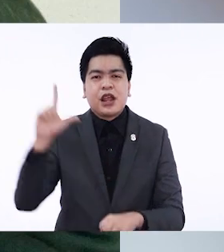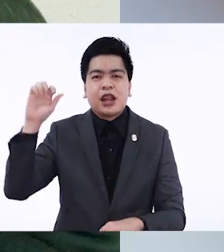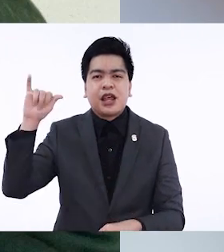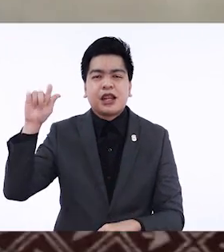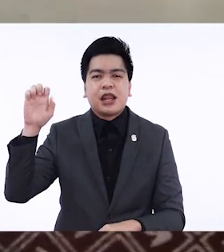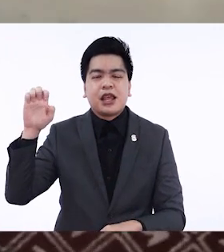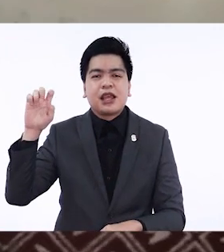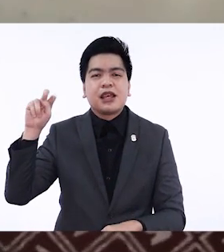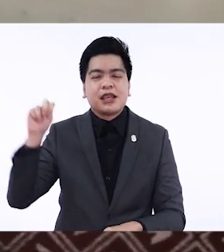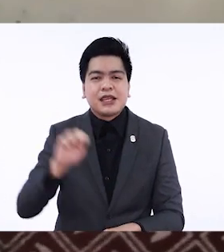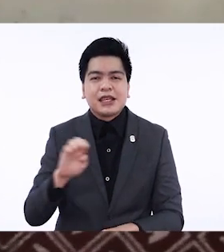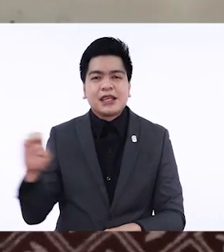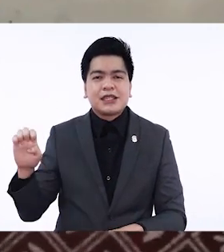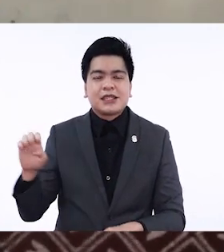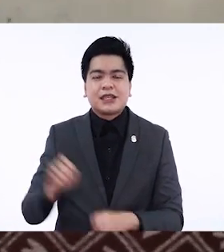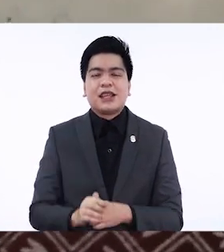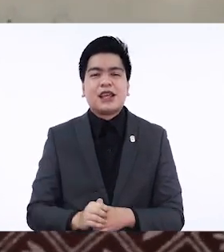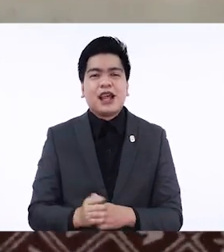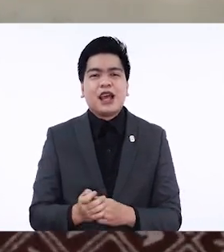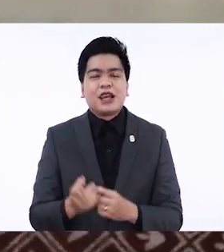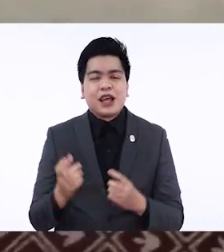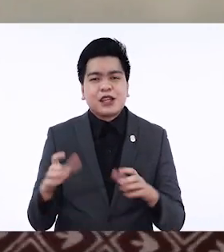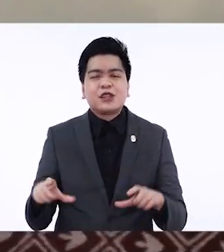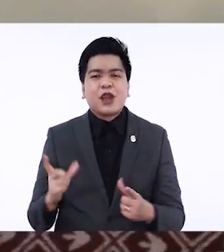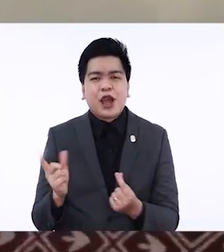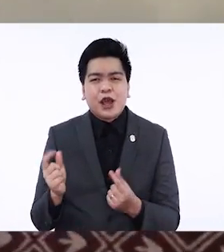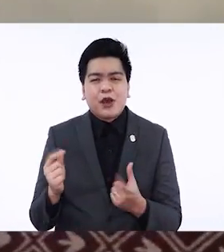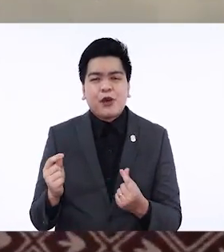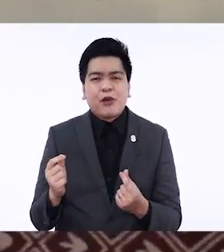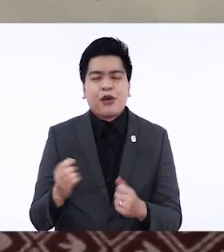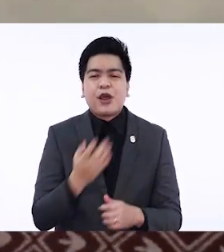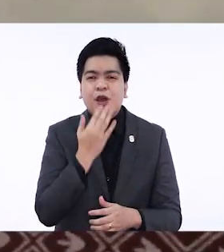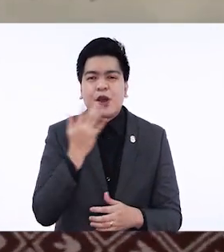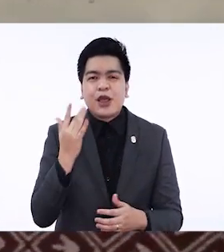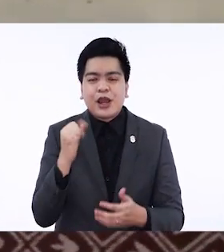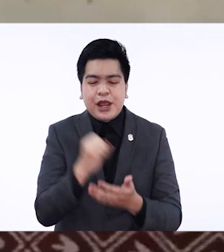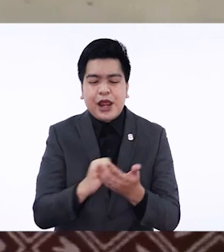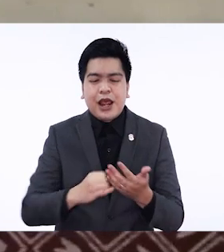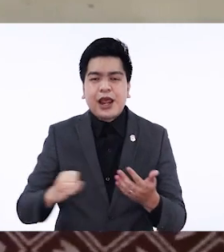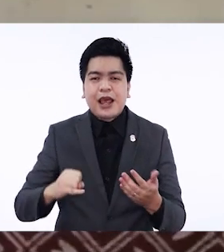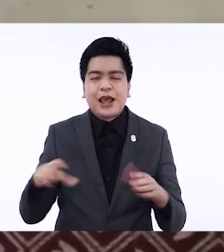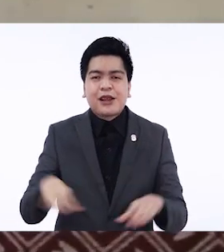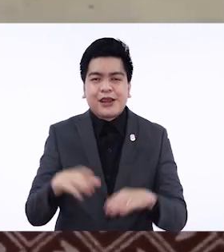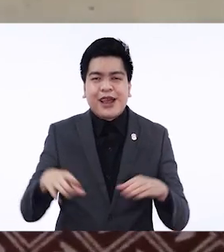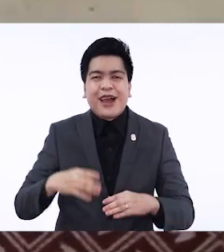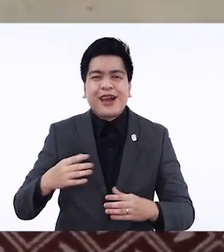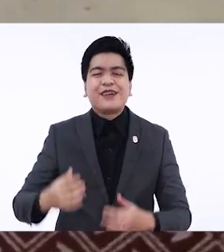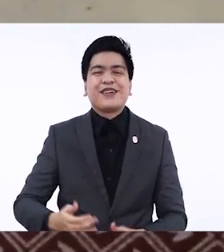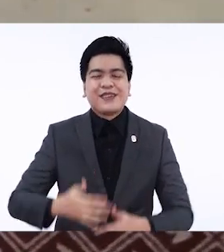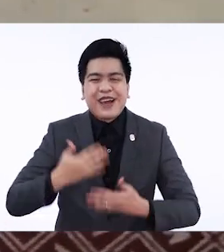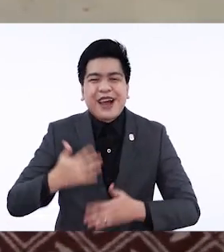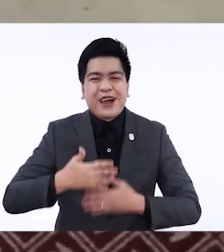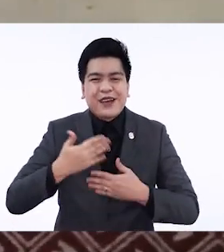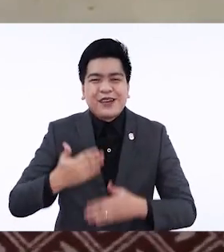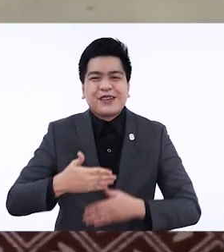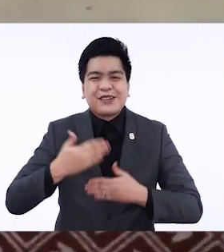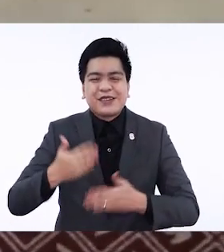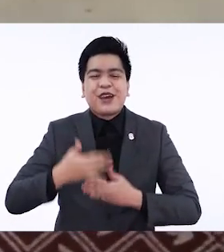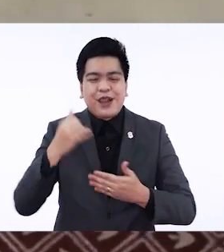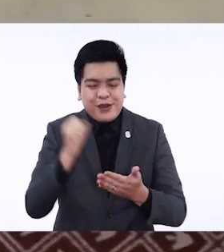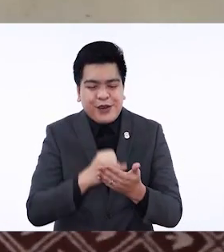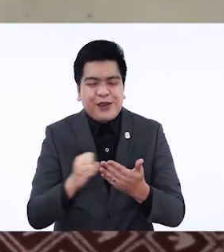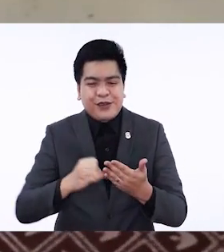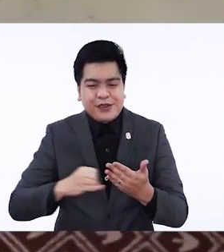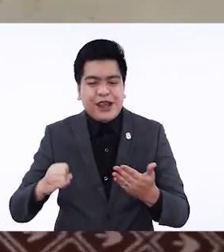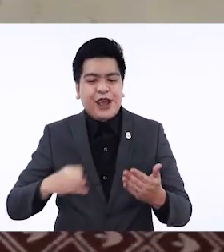East. Sa isinagawang PNK drawing at coloring activity, nag-enjoy po kami sa pagdodrawing